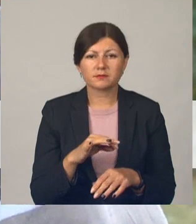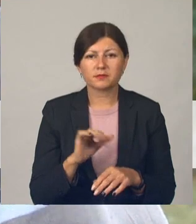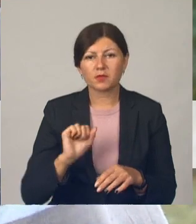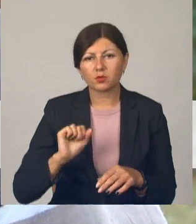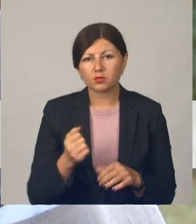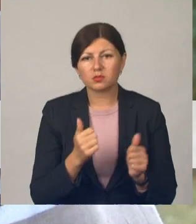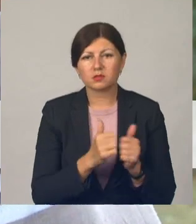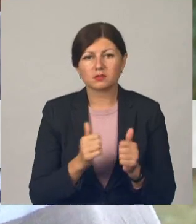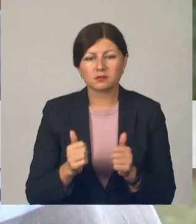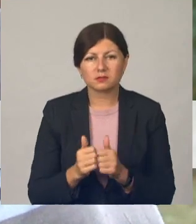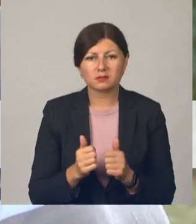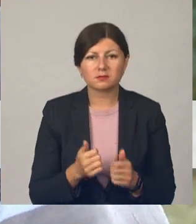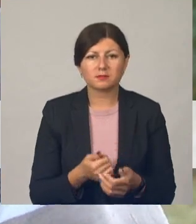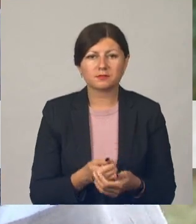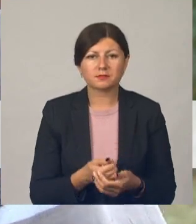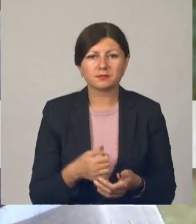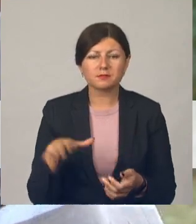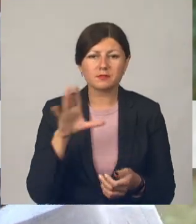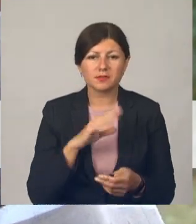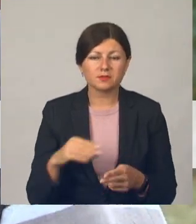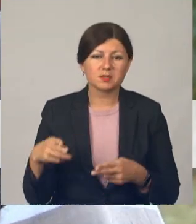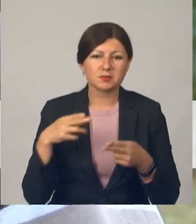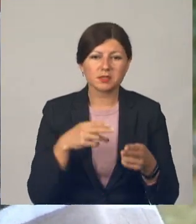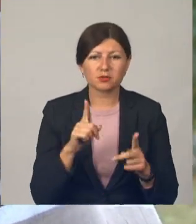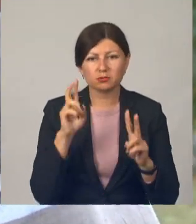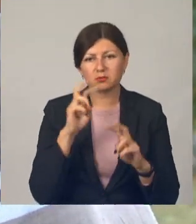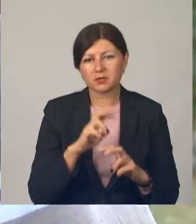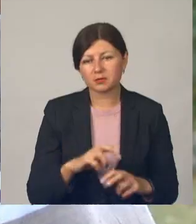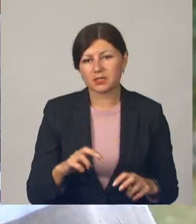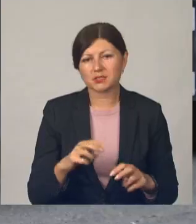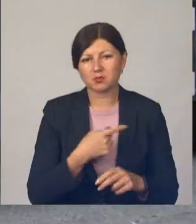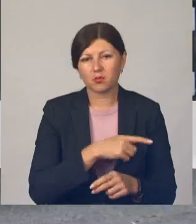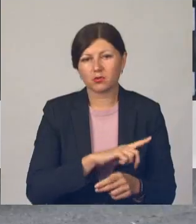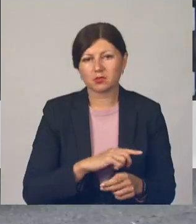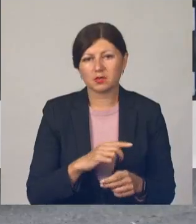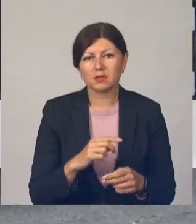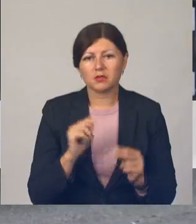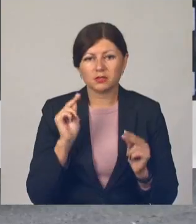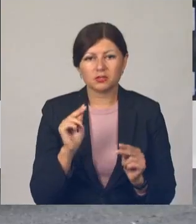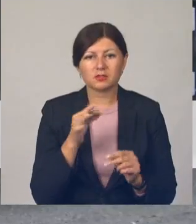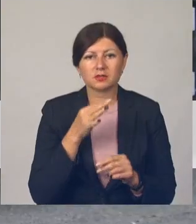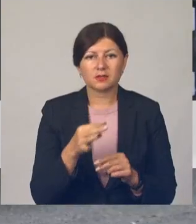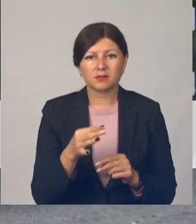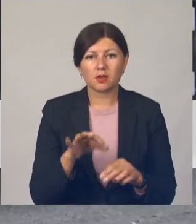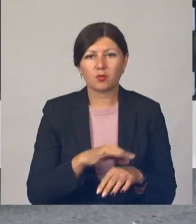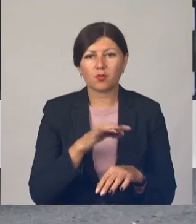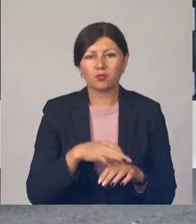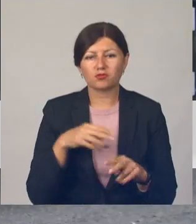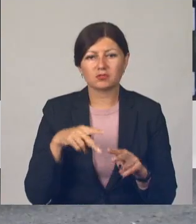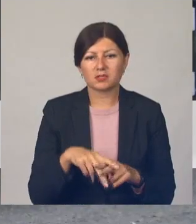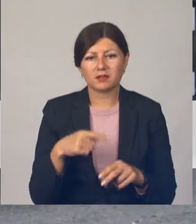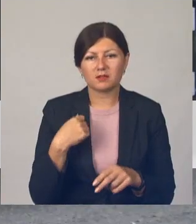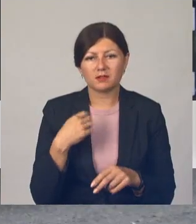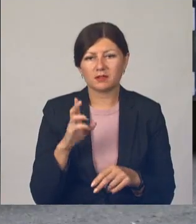друзья, соседи. Все мы приехали сюда, чтобы пройти медосмотр. Честно говоря, муж заставил, я